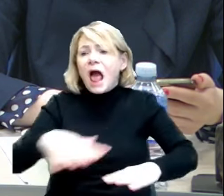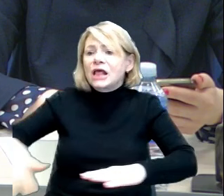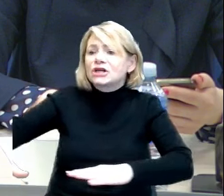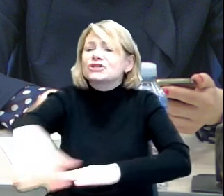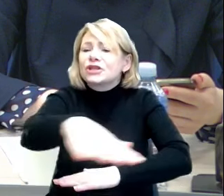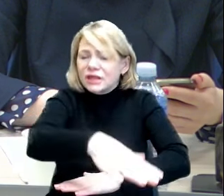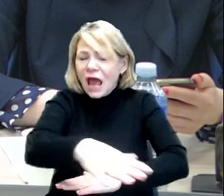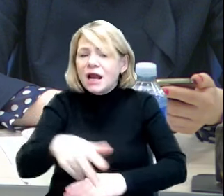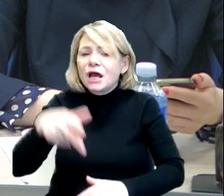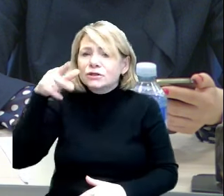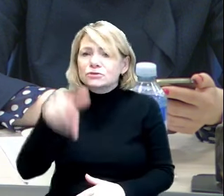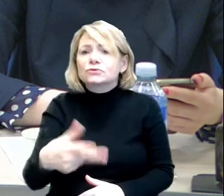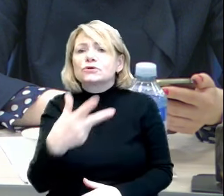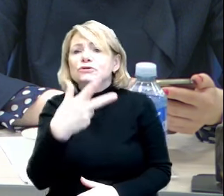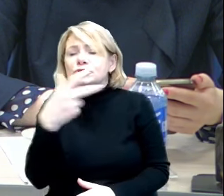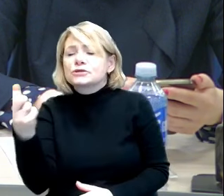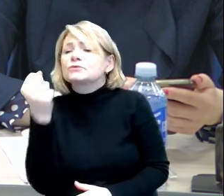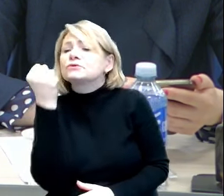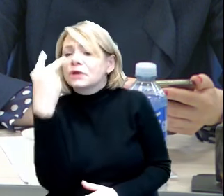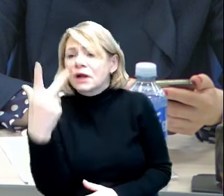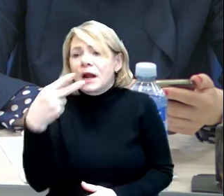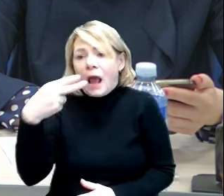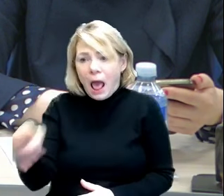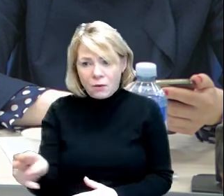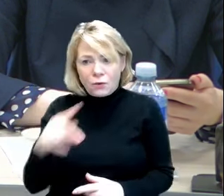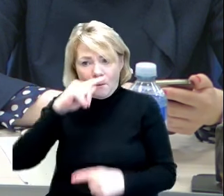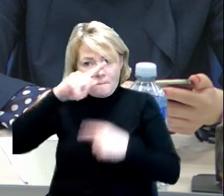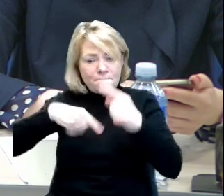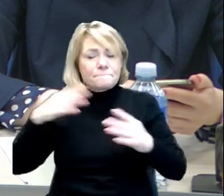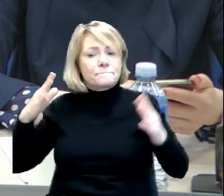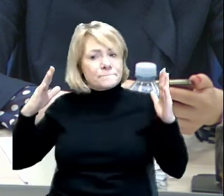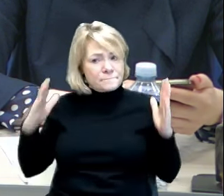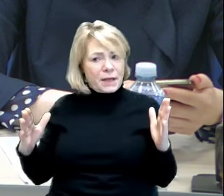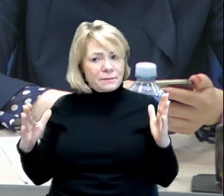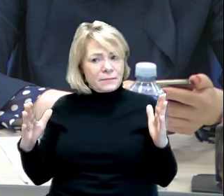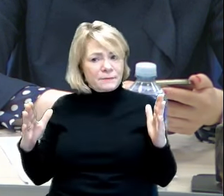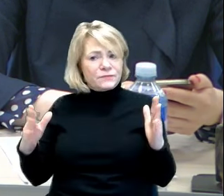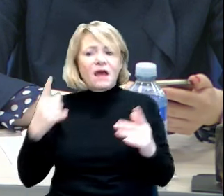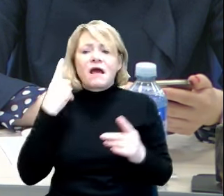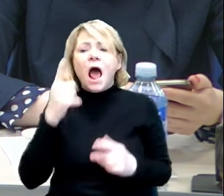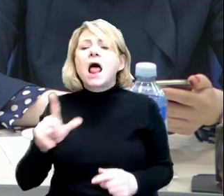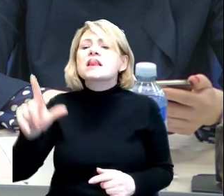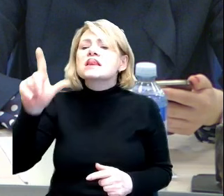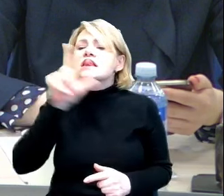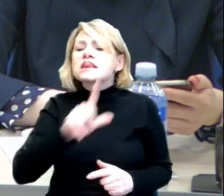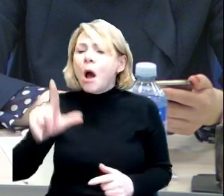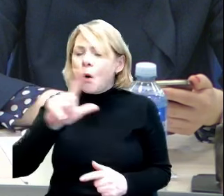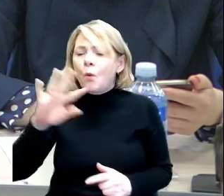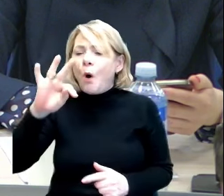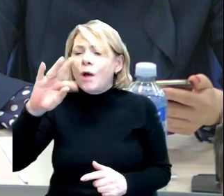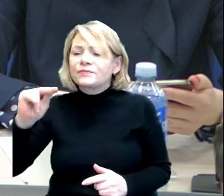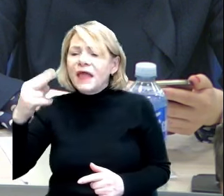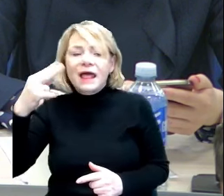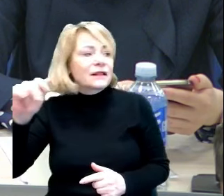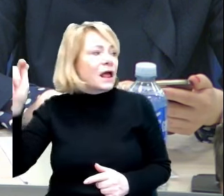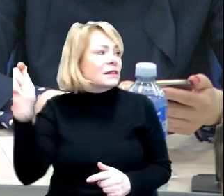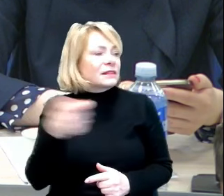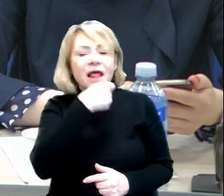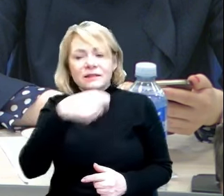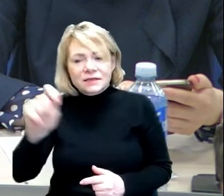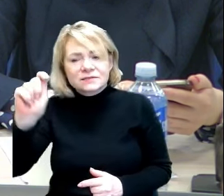3313 € per metus tai yra vien lauko teniso aikštelės nusidėvėjimas per metus